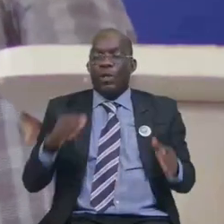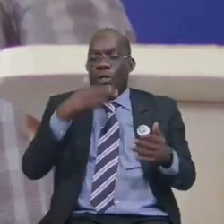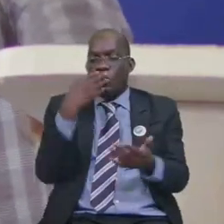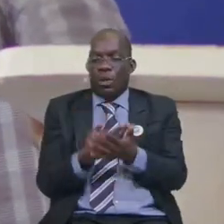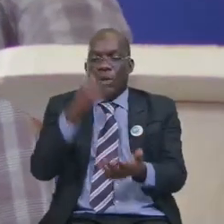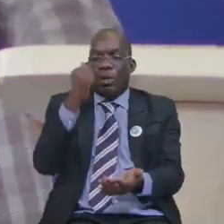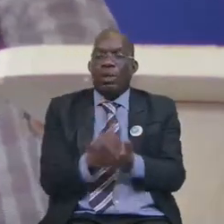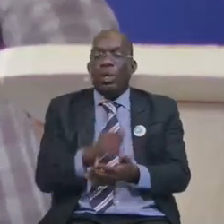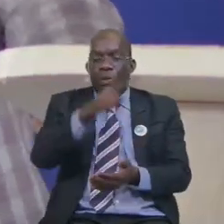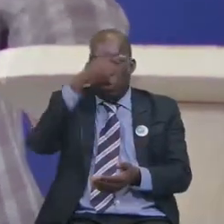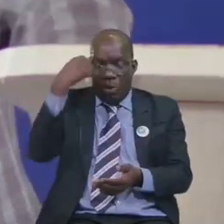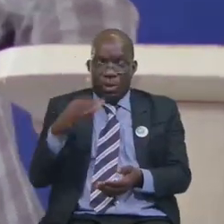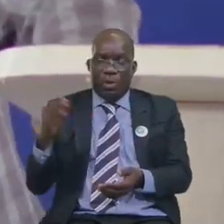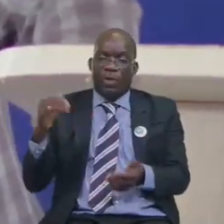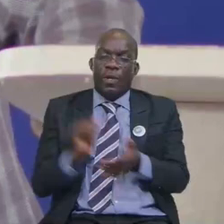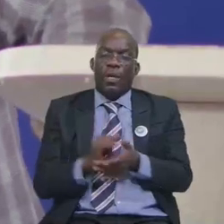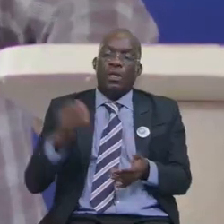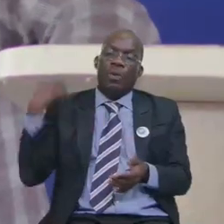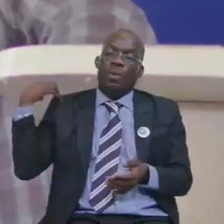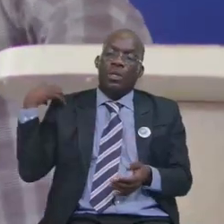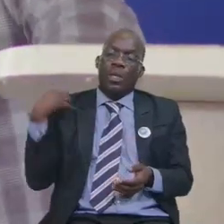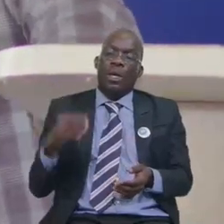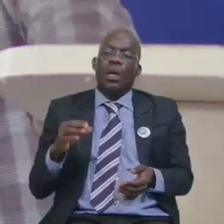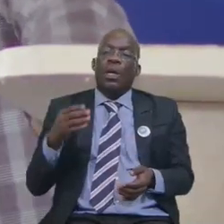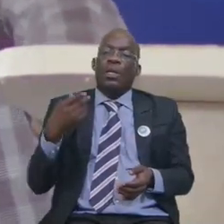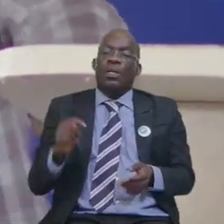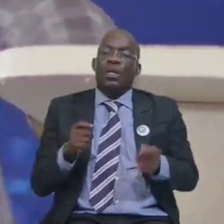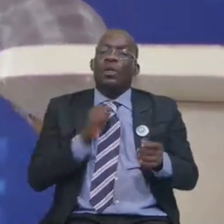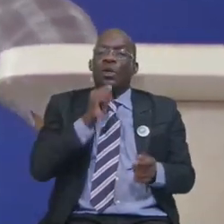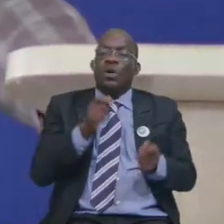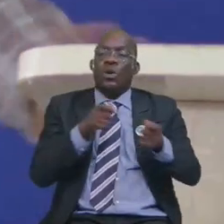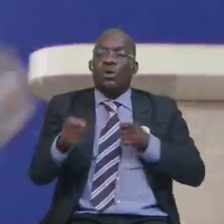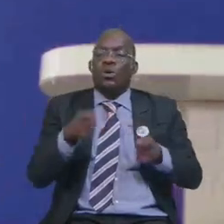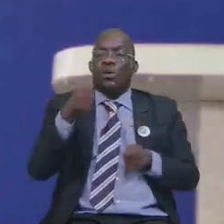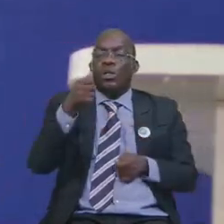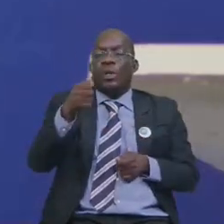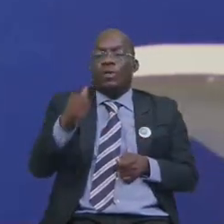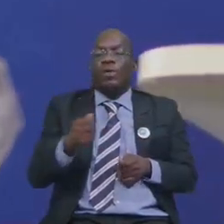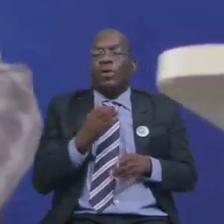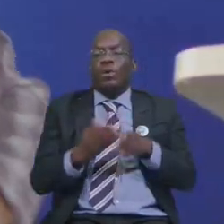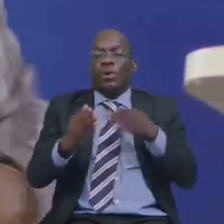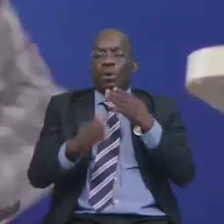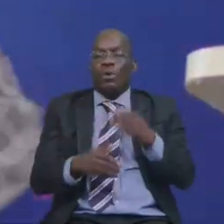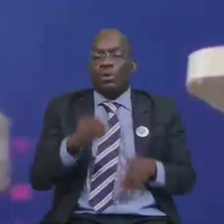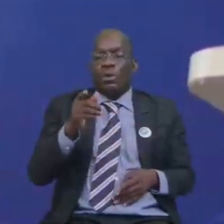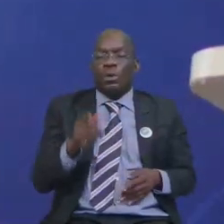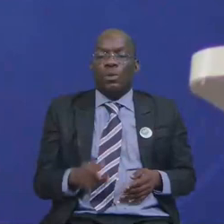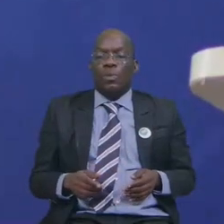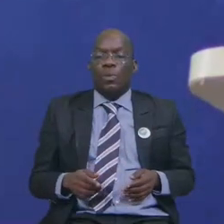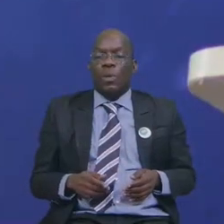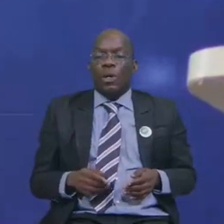maîtriser totalement le moi incontrôlable cinquièmement tu dois modeler le salut